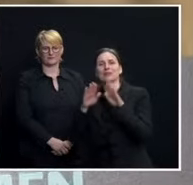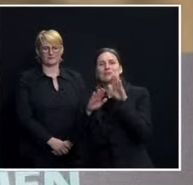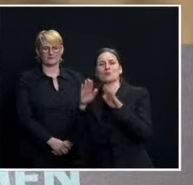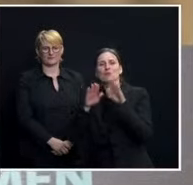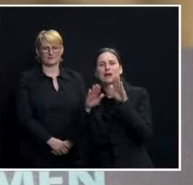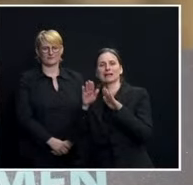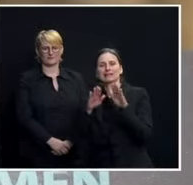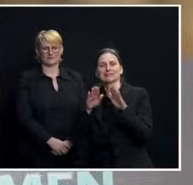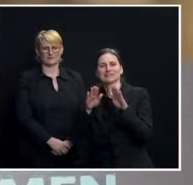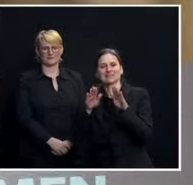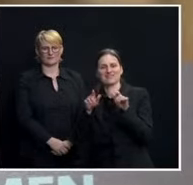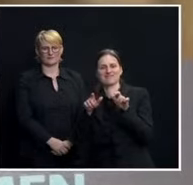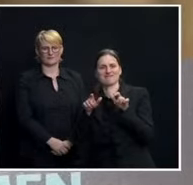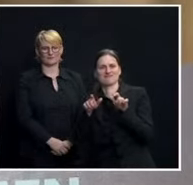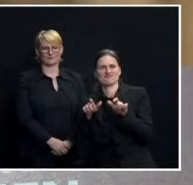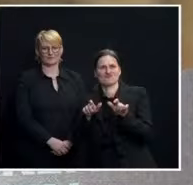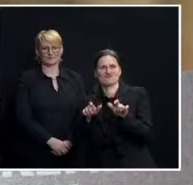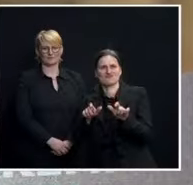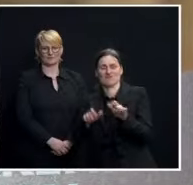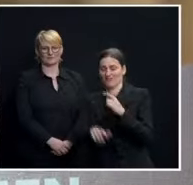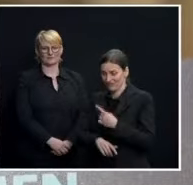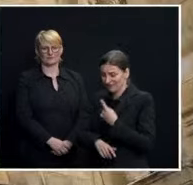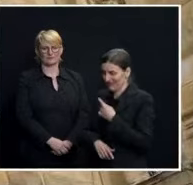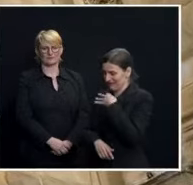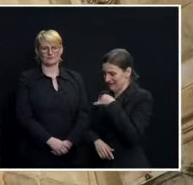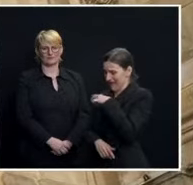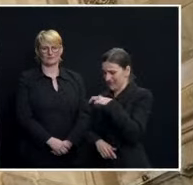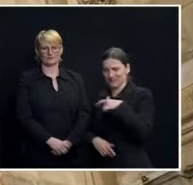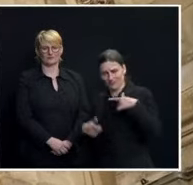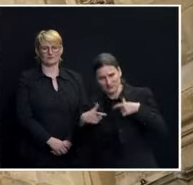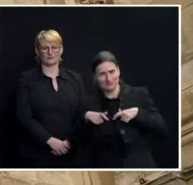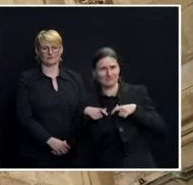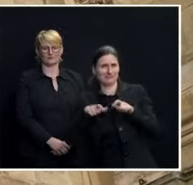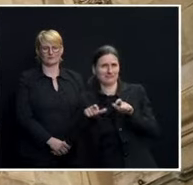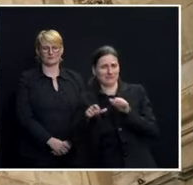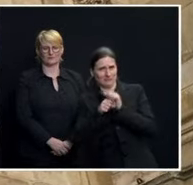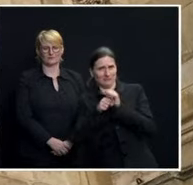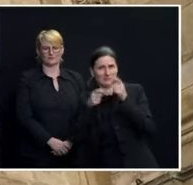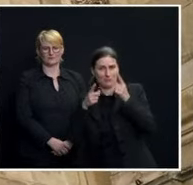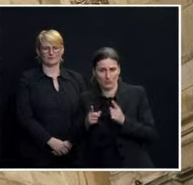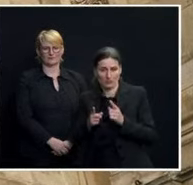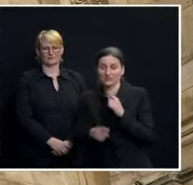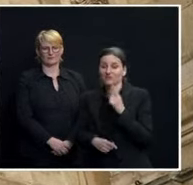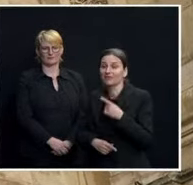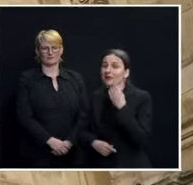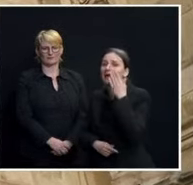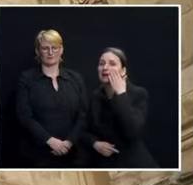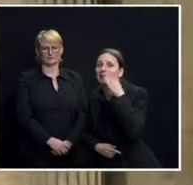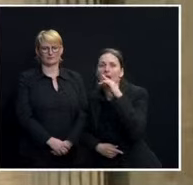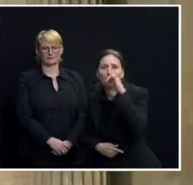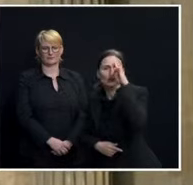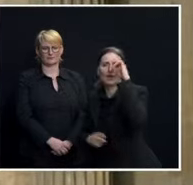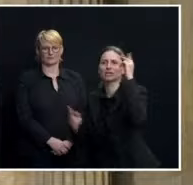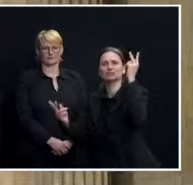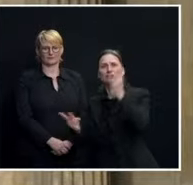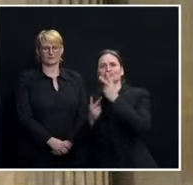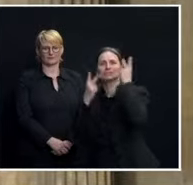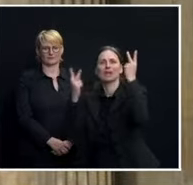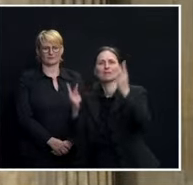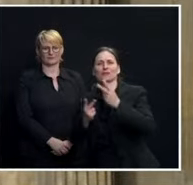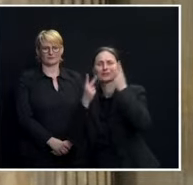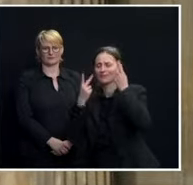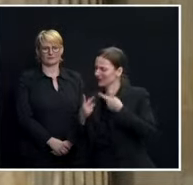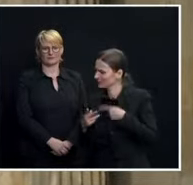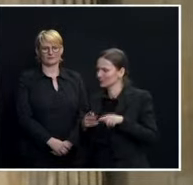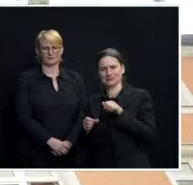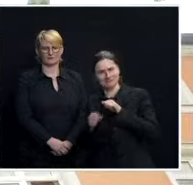Strukturen richten, muss jeder und jede Einzelne dagegen antreten. Und dass man manches, was man kennt und weiß und als selbstverständlich erachtet, auch verteidigen muss.